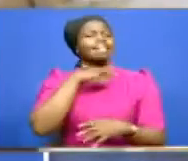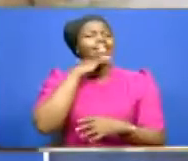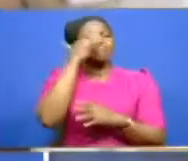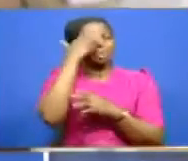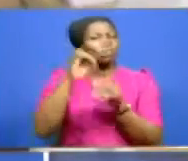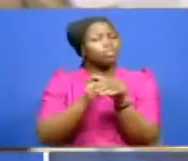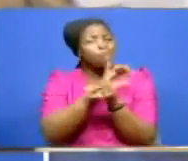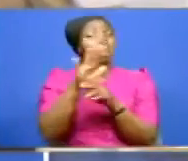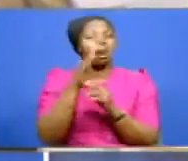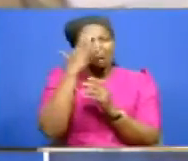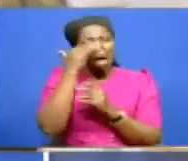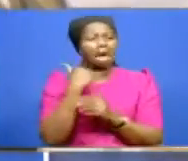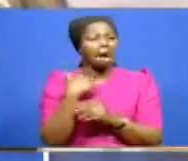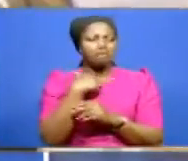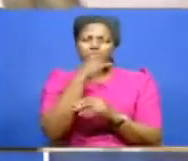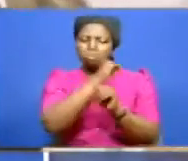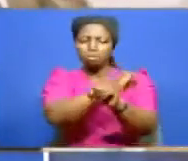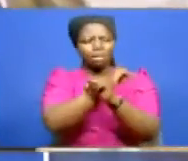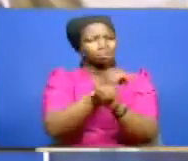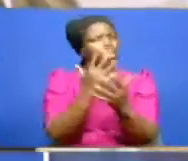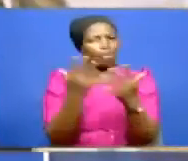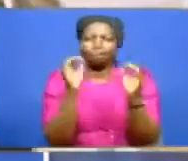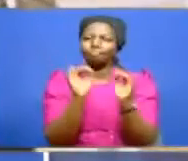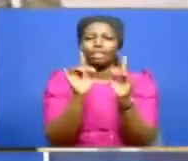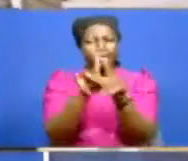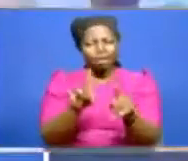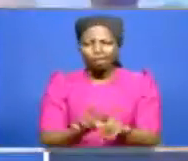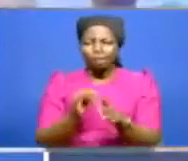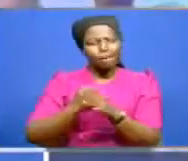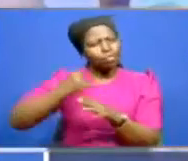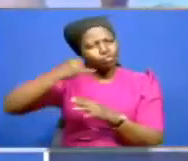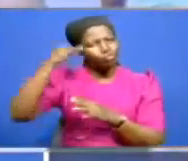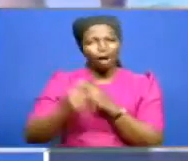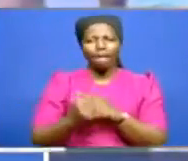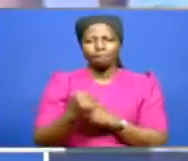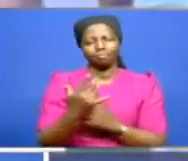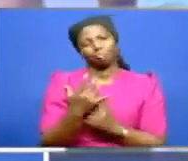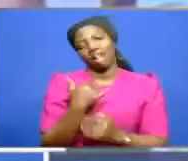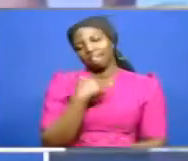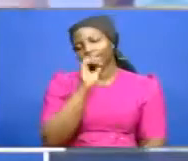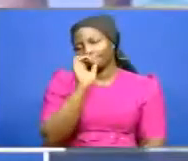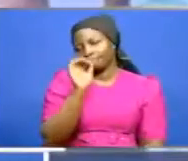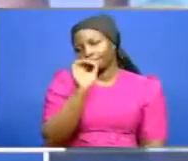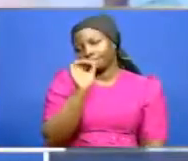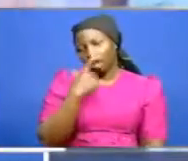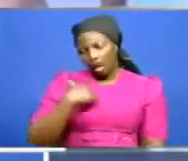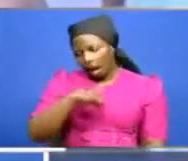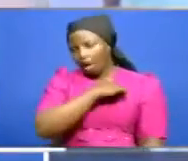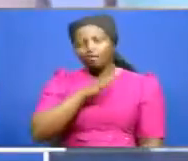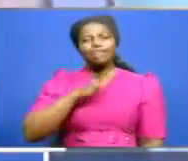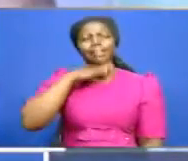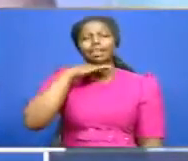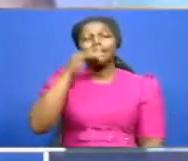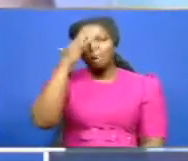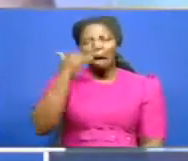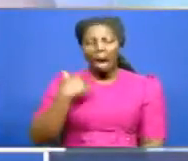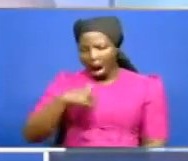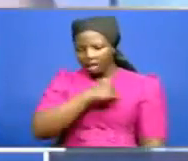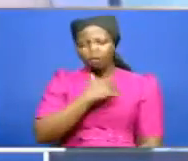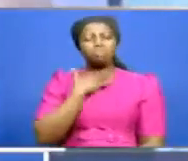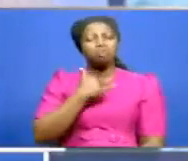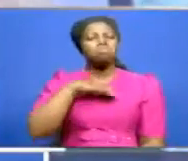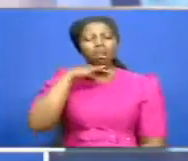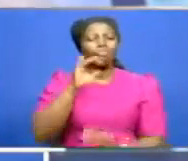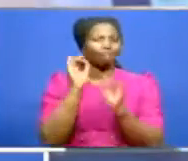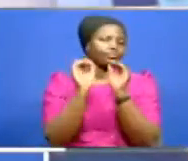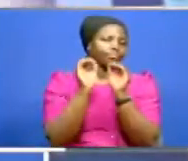ukosefu wa vifaa vya kujikinga na bima ya matibabu. We are dying not because we want. We